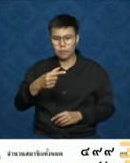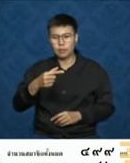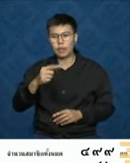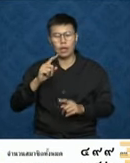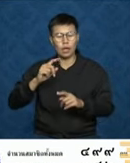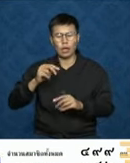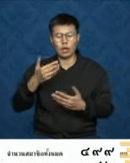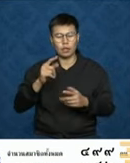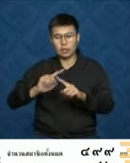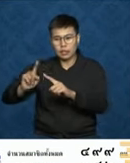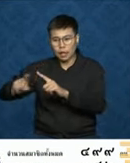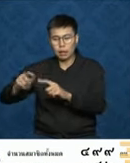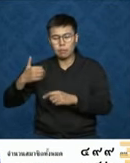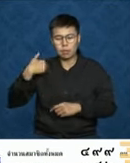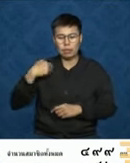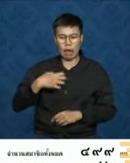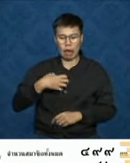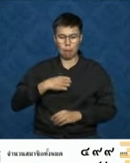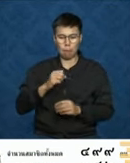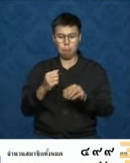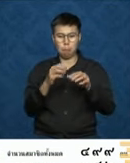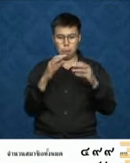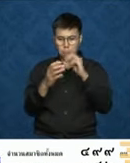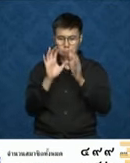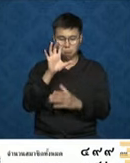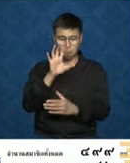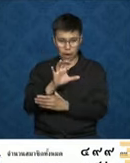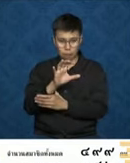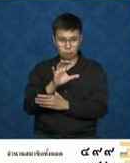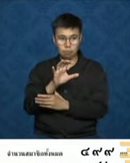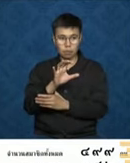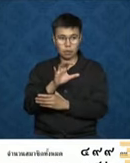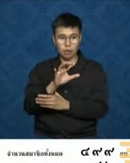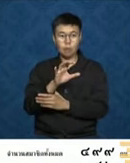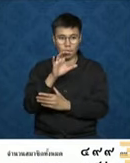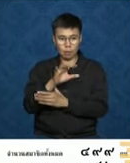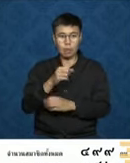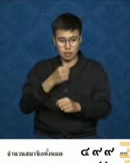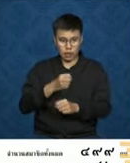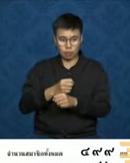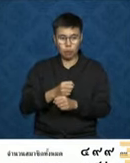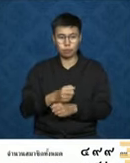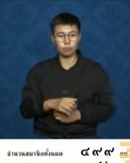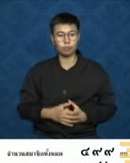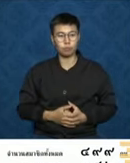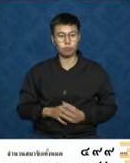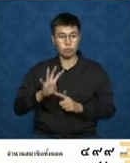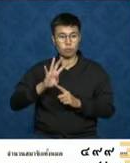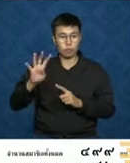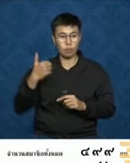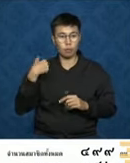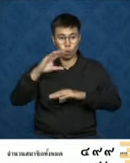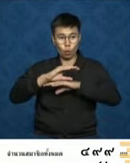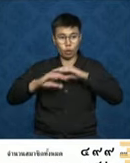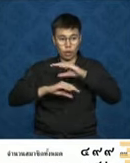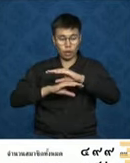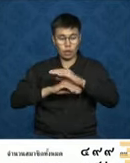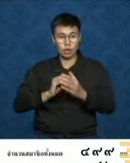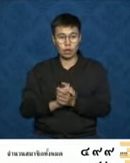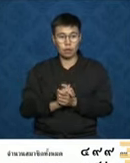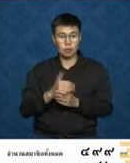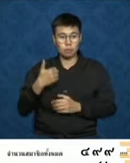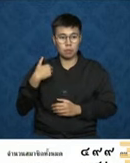ให้กรมการขนส่งทางบกบังคับใช้กฎหมายที่ตัวเองเขียนขึ้นด้วยครับเรื่องสุดท้ายครับขอสไลด์แผนที่ 4ครับมีโครงการห้างค้าปีกค้า